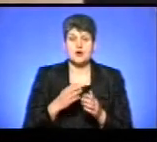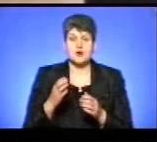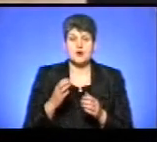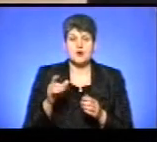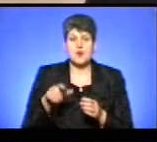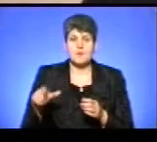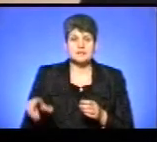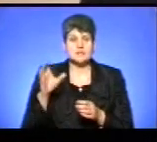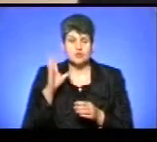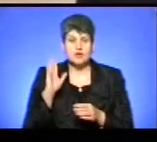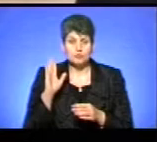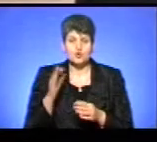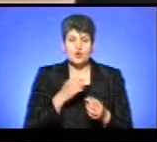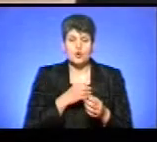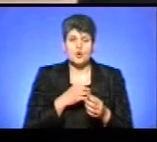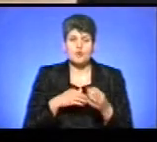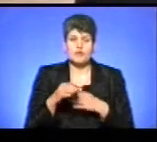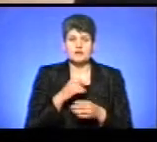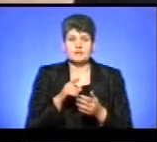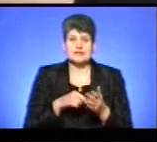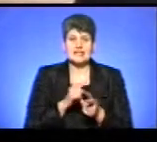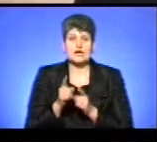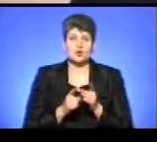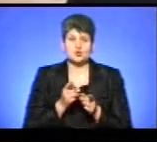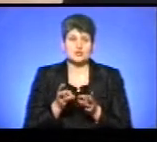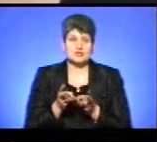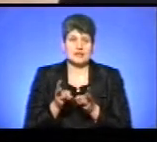обговорюватися питання реконструкції котелень під